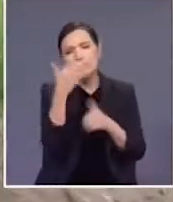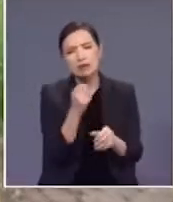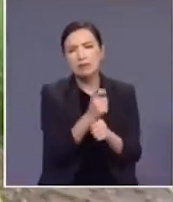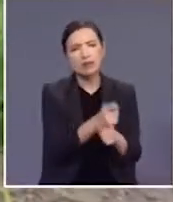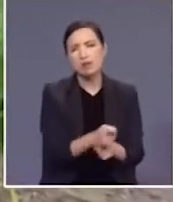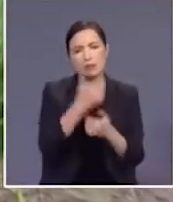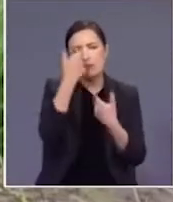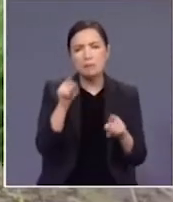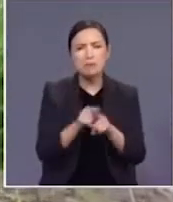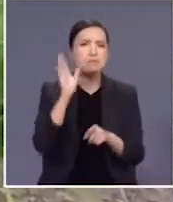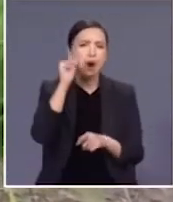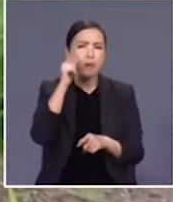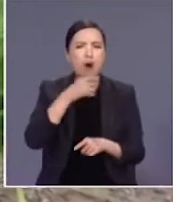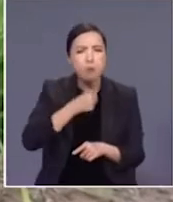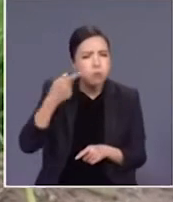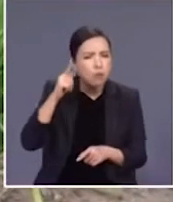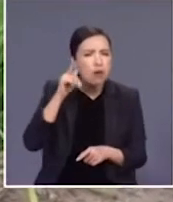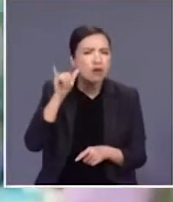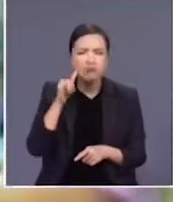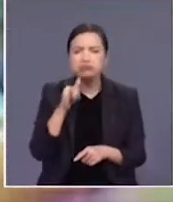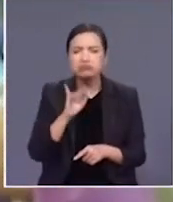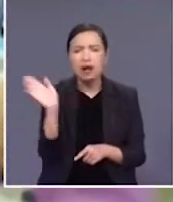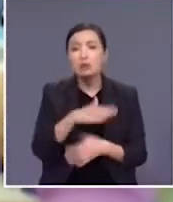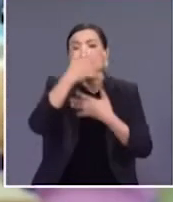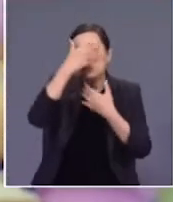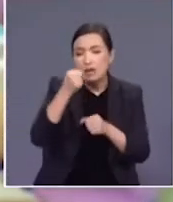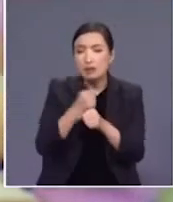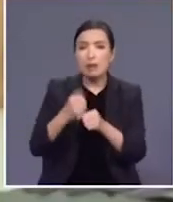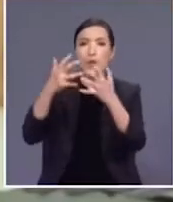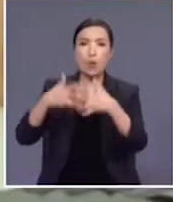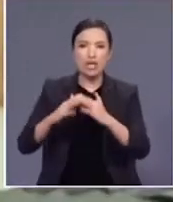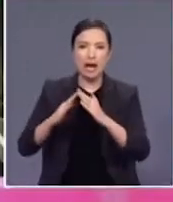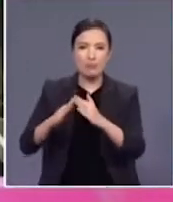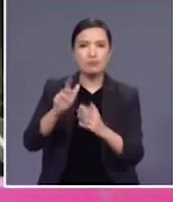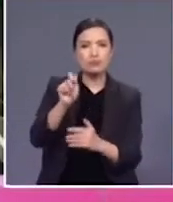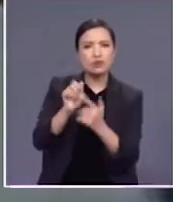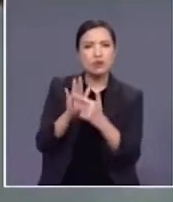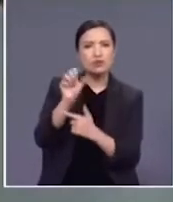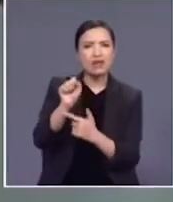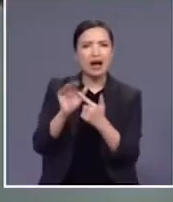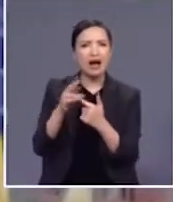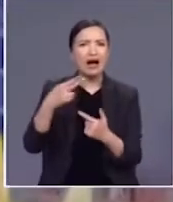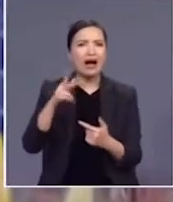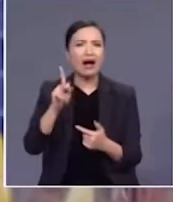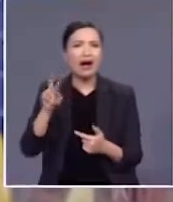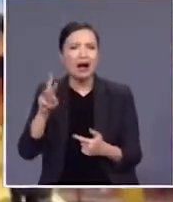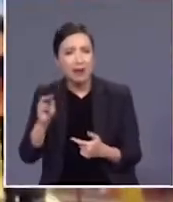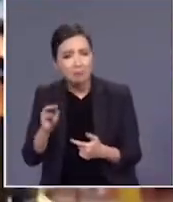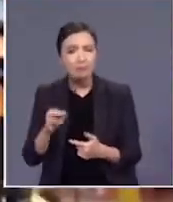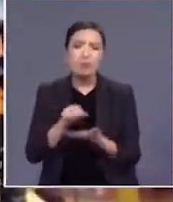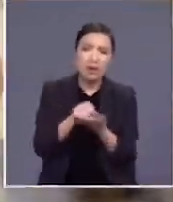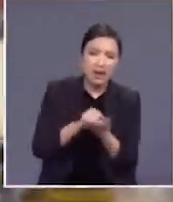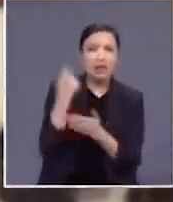รเหมือนพ่อแม่ปู่ย่าตายายแต่สนใจที่จะทำงานในภาคอุตสาหกรรมหรือภาคท่องเที่ยวบริการแทนโดยเฉพาะภาคการบริการ